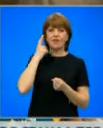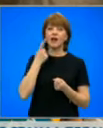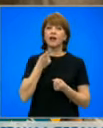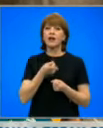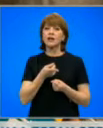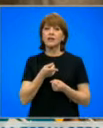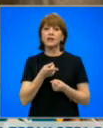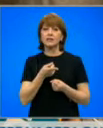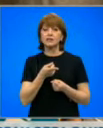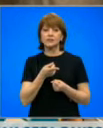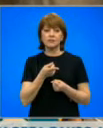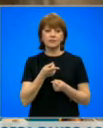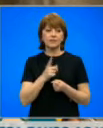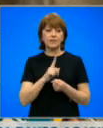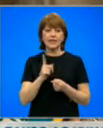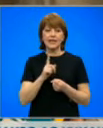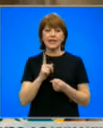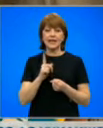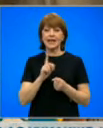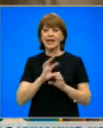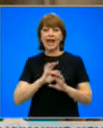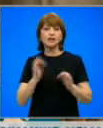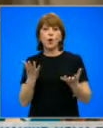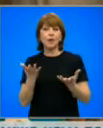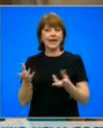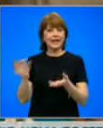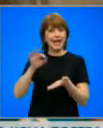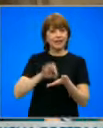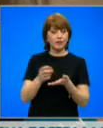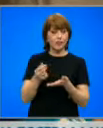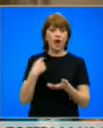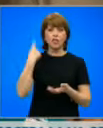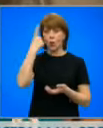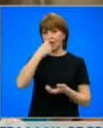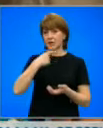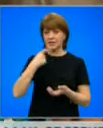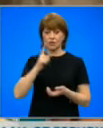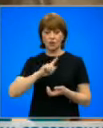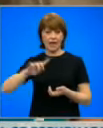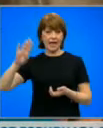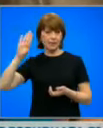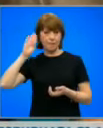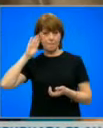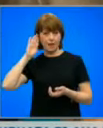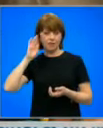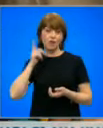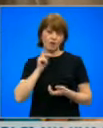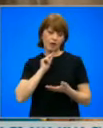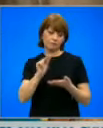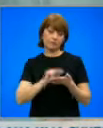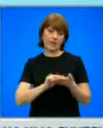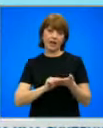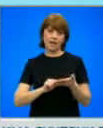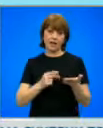с неизяснен произход, но лицето все пак не е изпълнило задължението си да декларира тази сметка пред